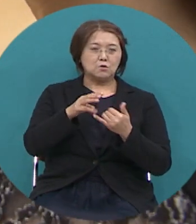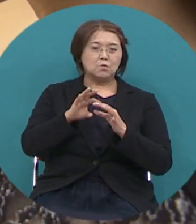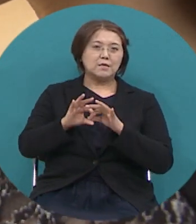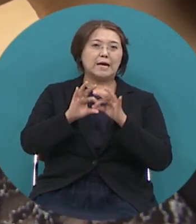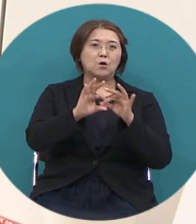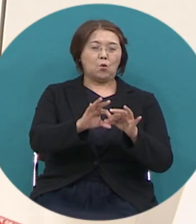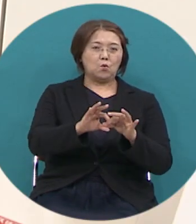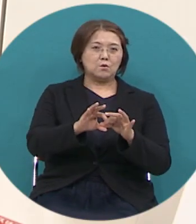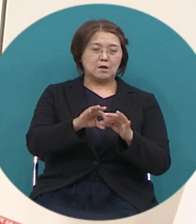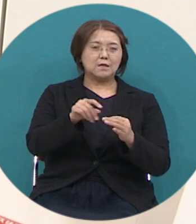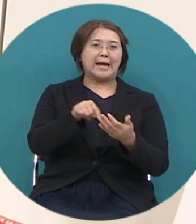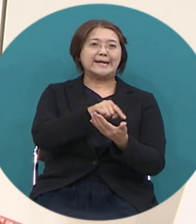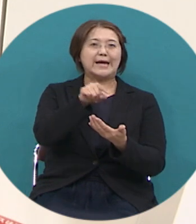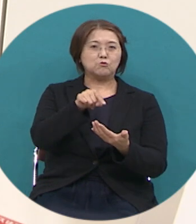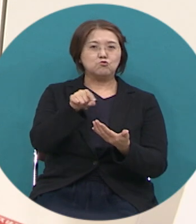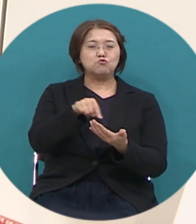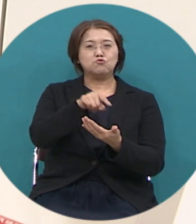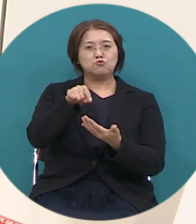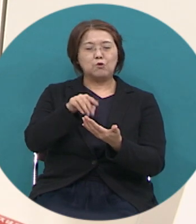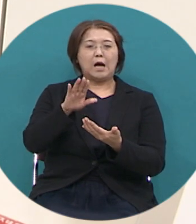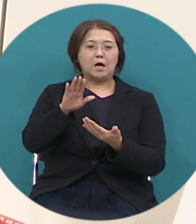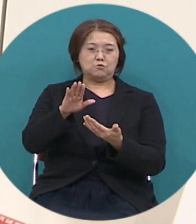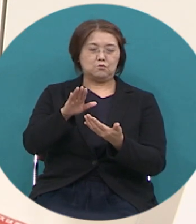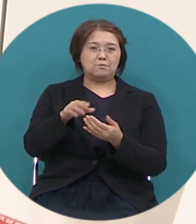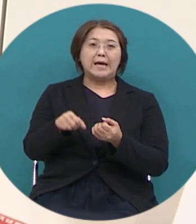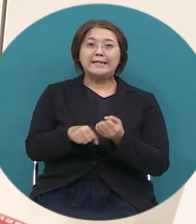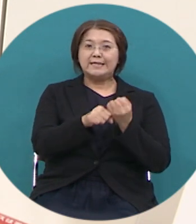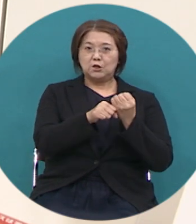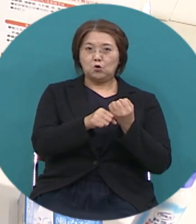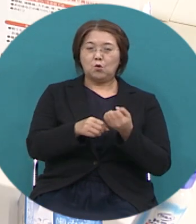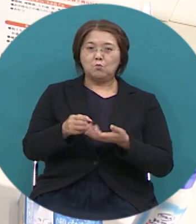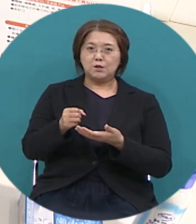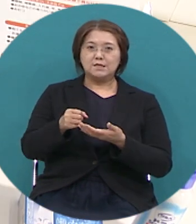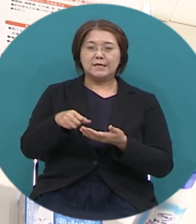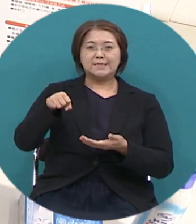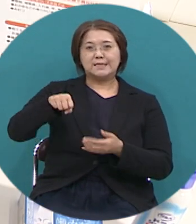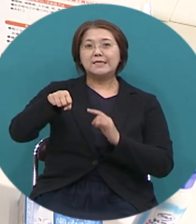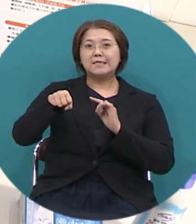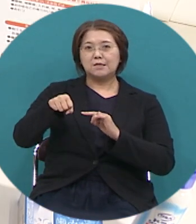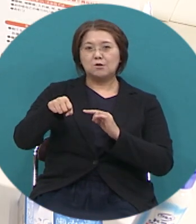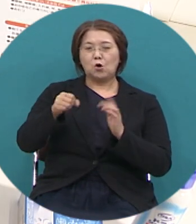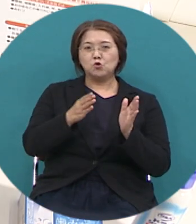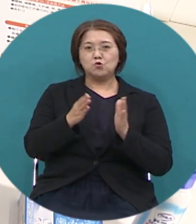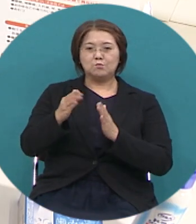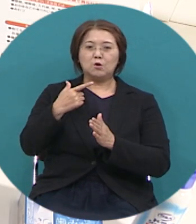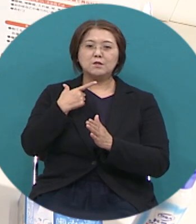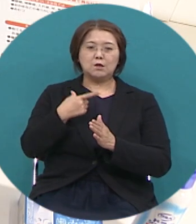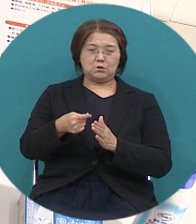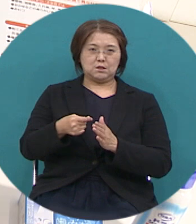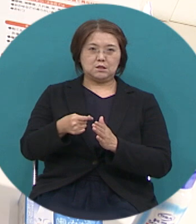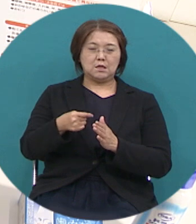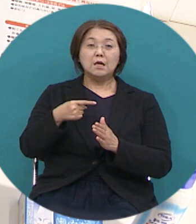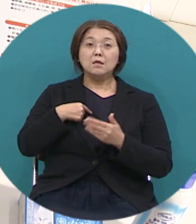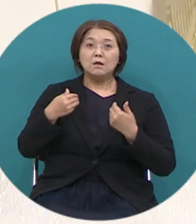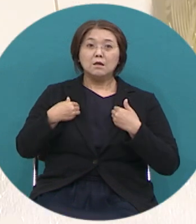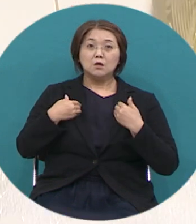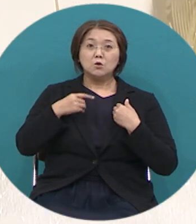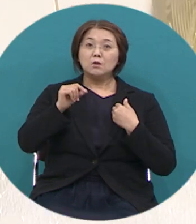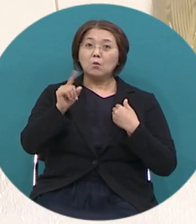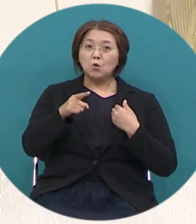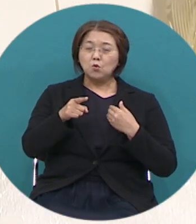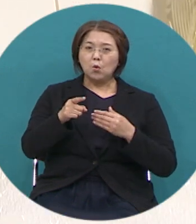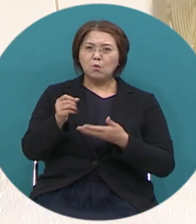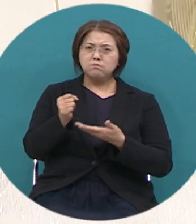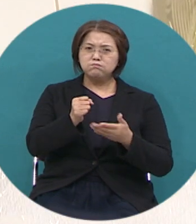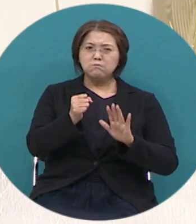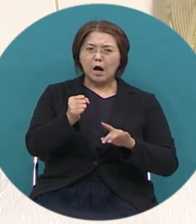あります。それとまた非常持ち差し品の準備をあらかじめしておいていただきたい。やはりその自分に必要なものを持ってい